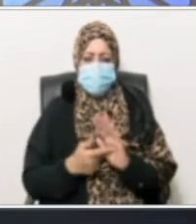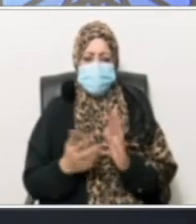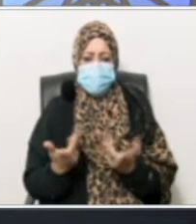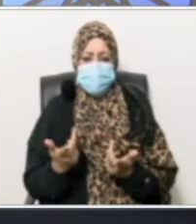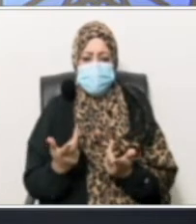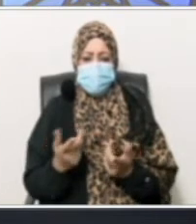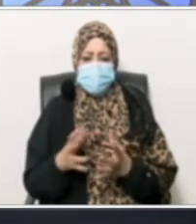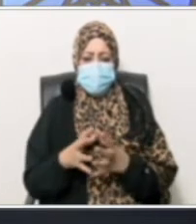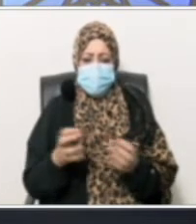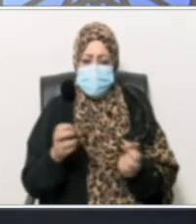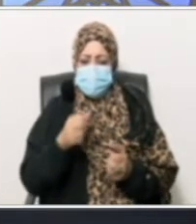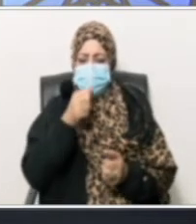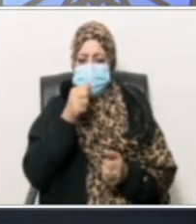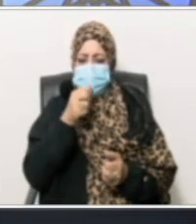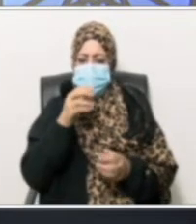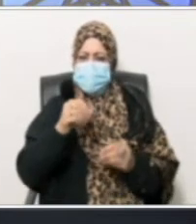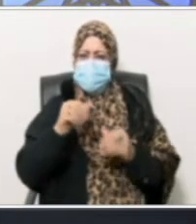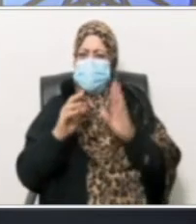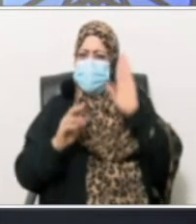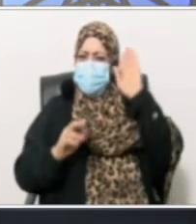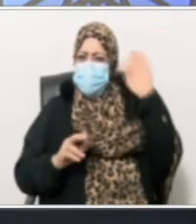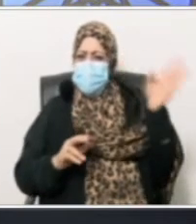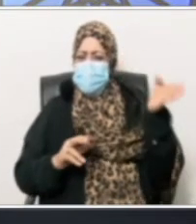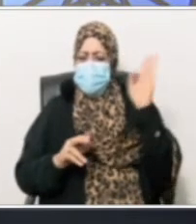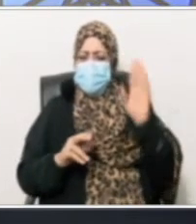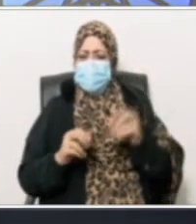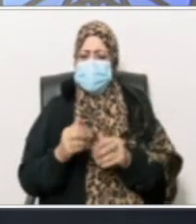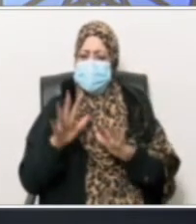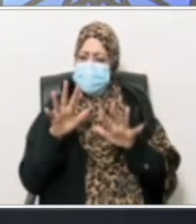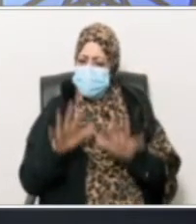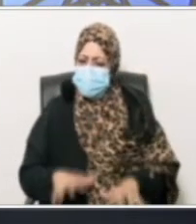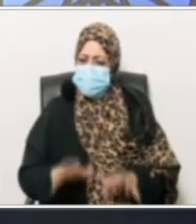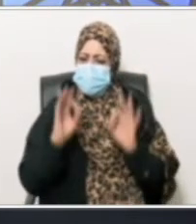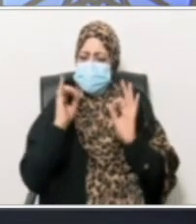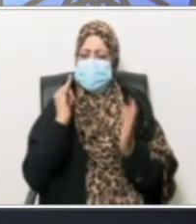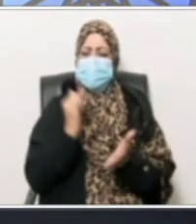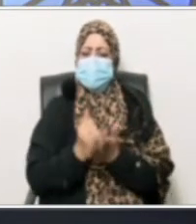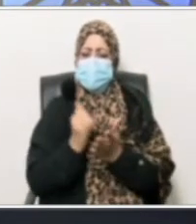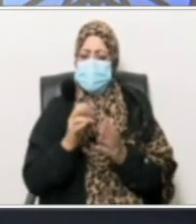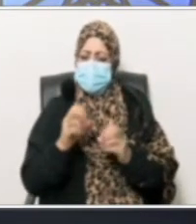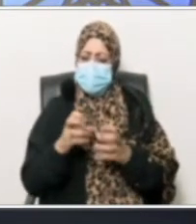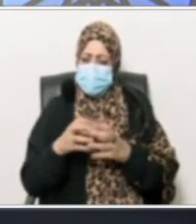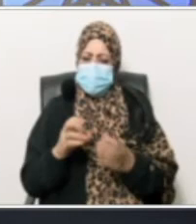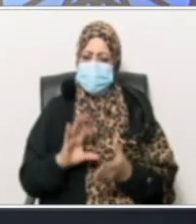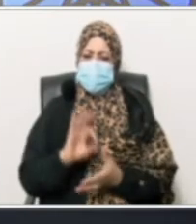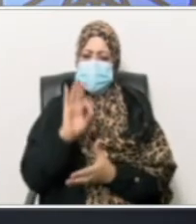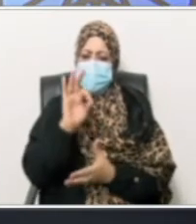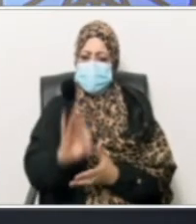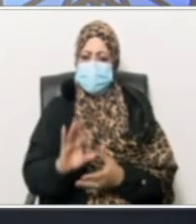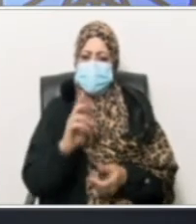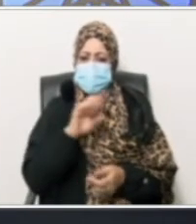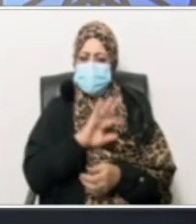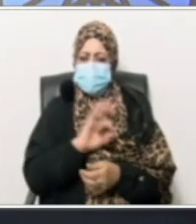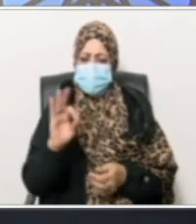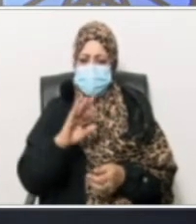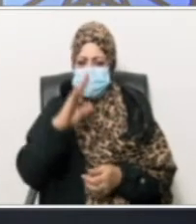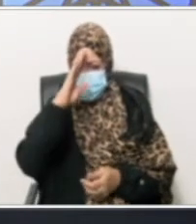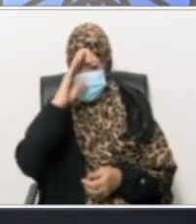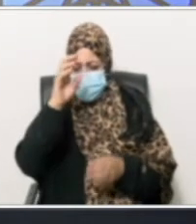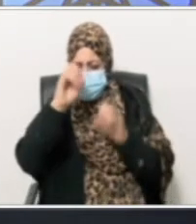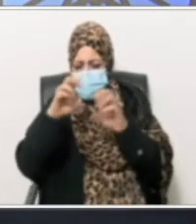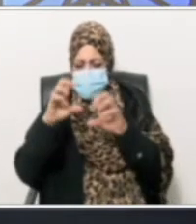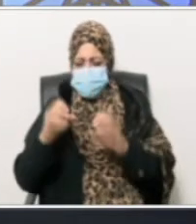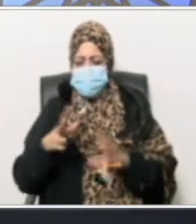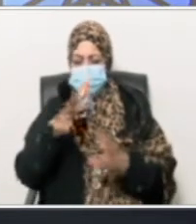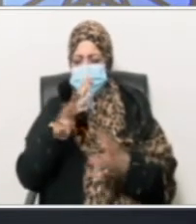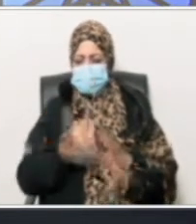يتيمم وبينا حكم هذه المسألة في المحاضرة. بارك الله فيك يا شيخ عبد الفتاح بارك الله فيك وإياكم جميعا إن شاء الله. لكن نعرج عليها قليلا